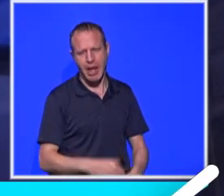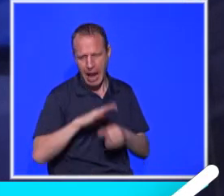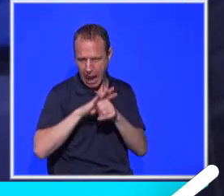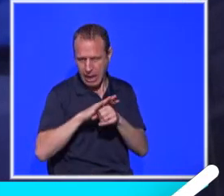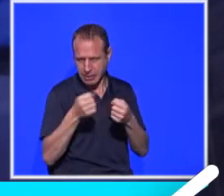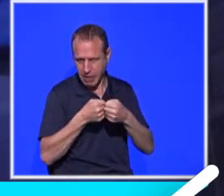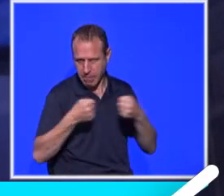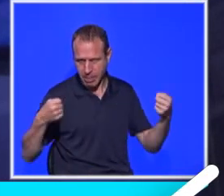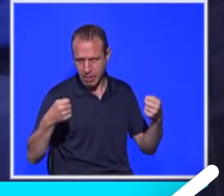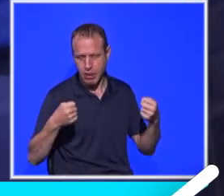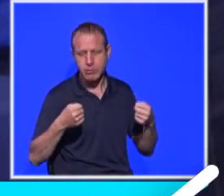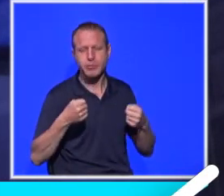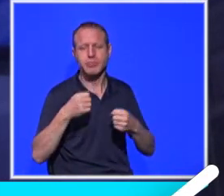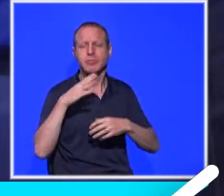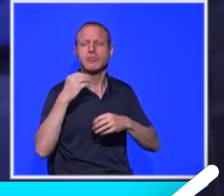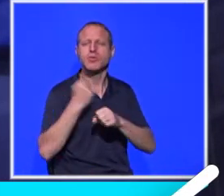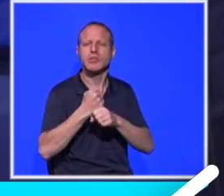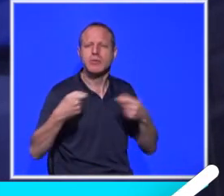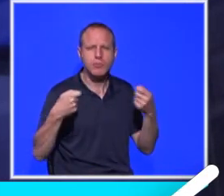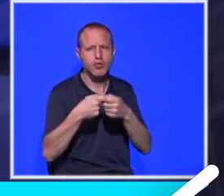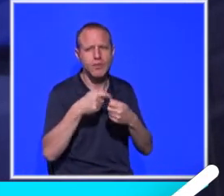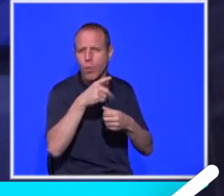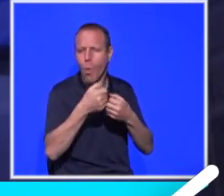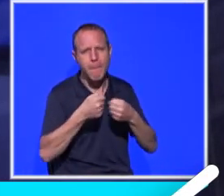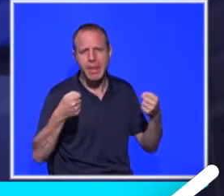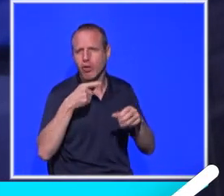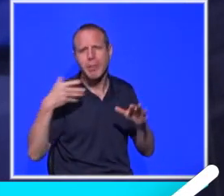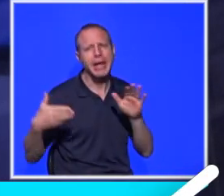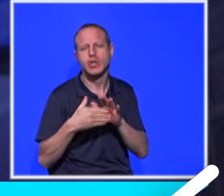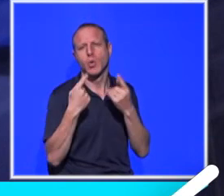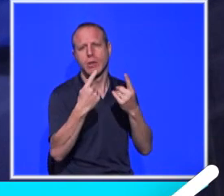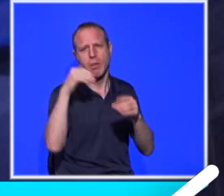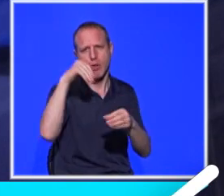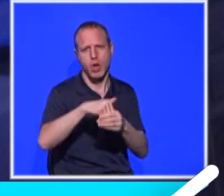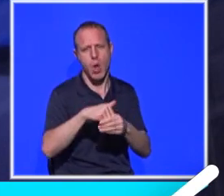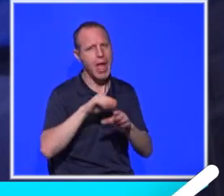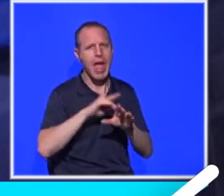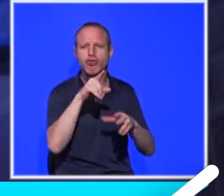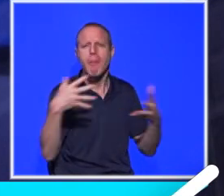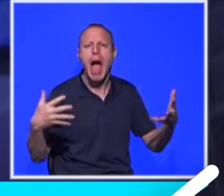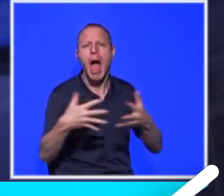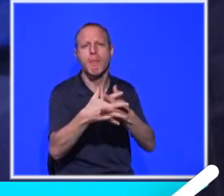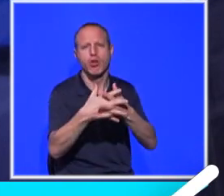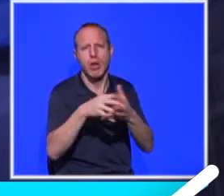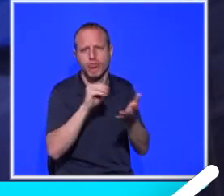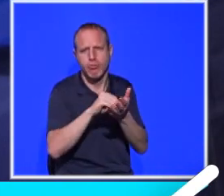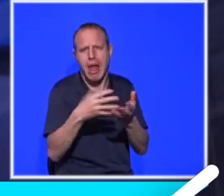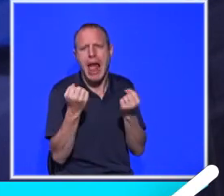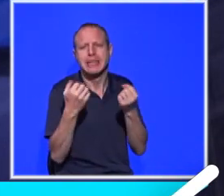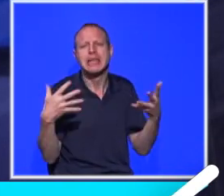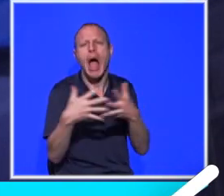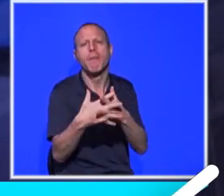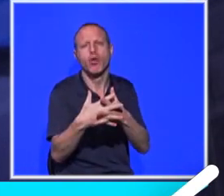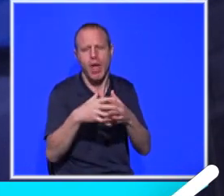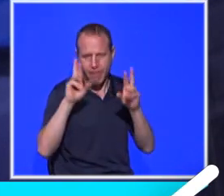הלחץ והמתח של מרכבי המשותפת הוא מתח שהם הכניסו את עצמם לתוכו. אין שם הרמוניה, אז בשביל מה להחזיק הרמוניה?